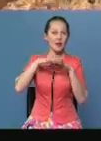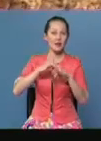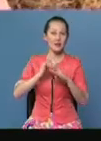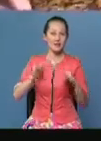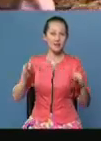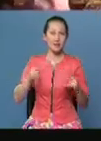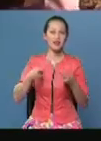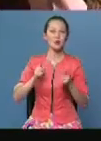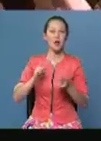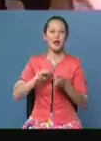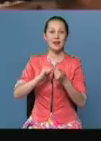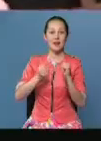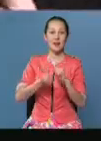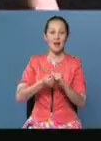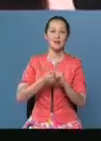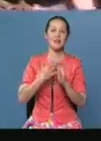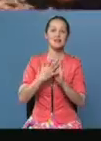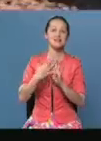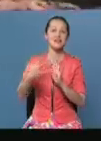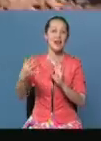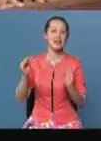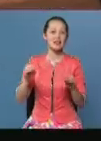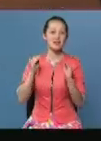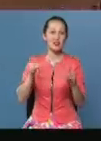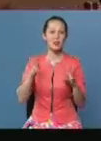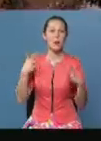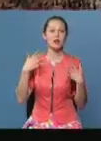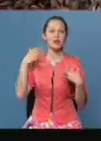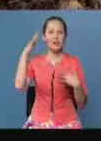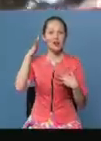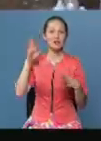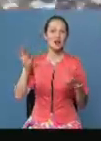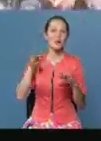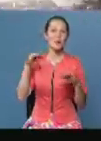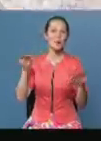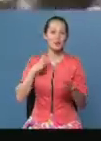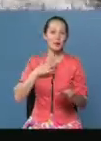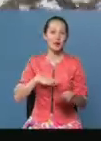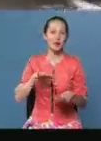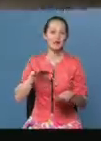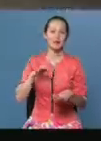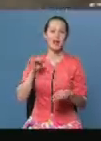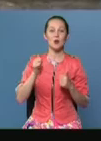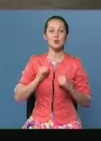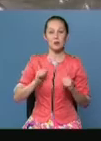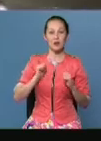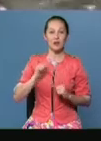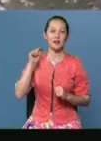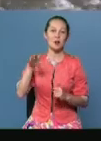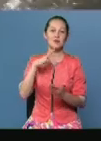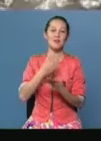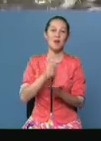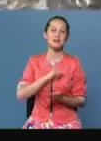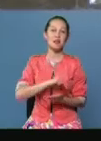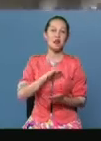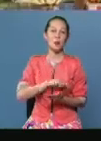Натуральные камни и древесина, свежее сено, прохладная вода и приятная музыка. В антистрессовом саду учли все, своя психология даже в